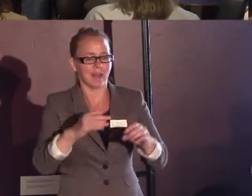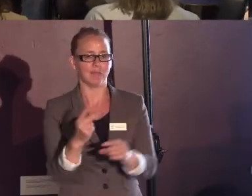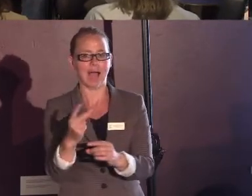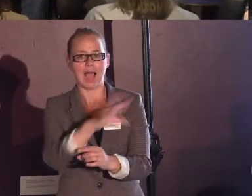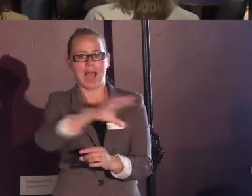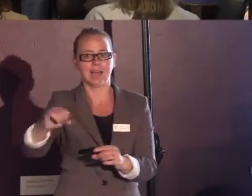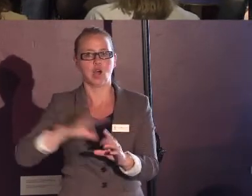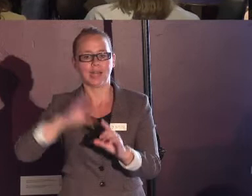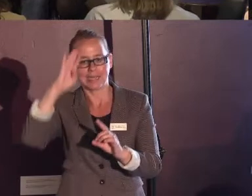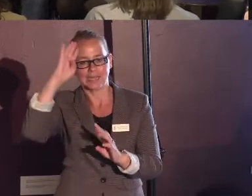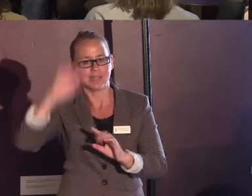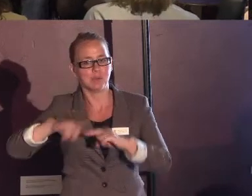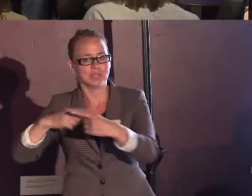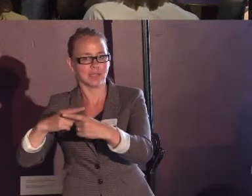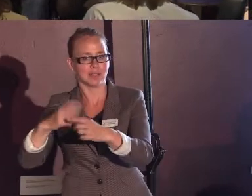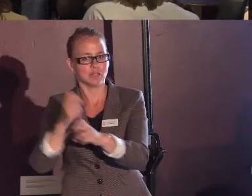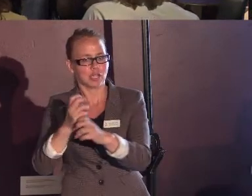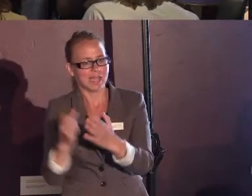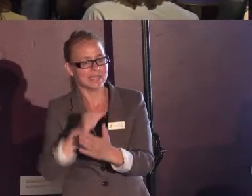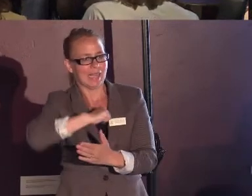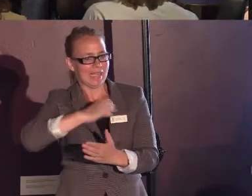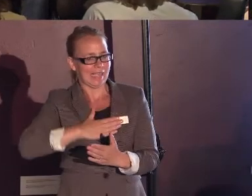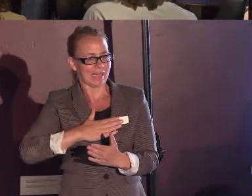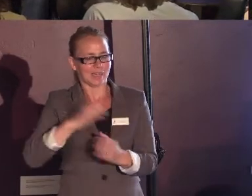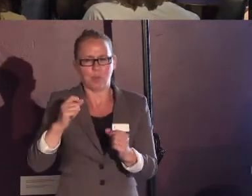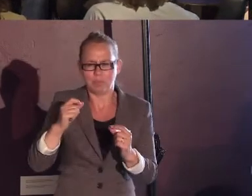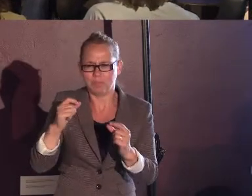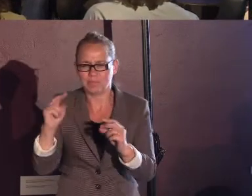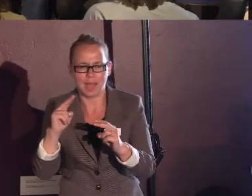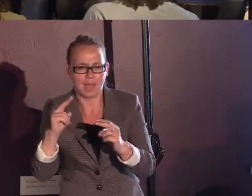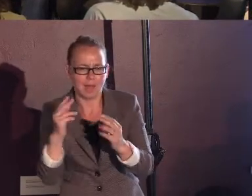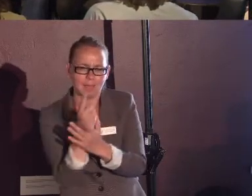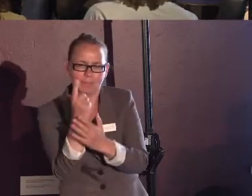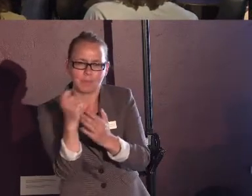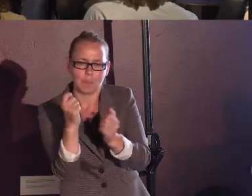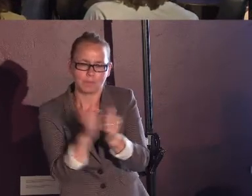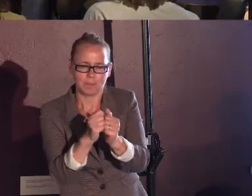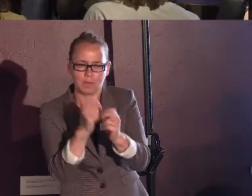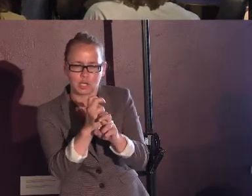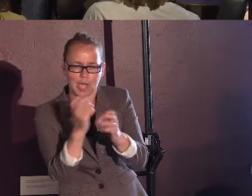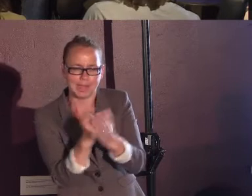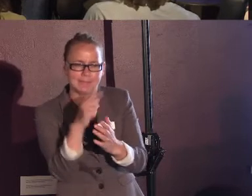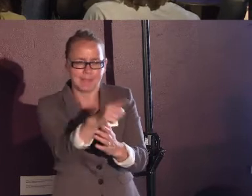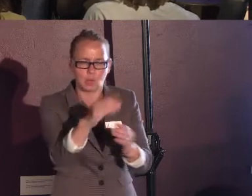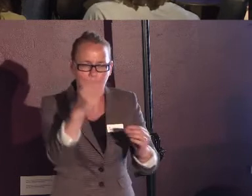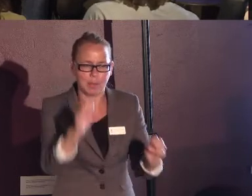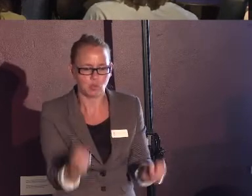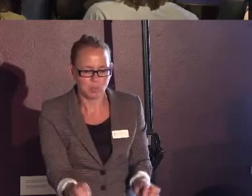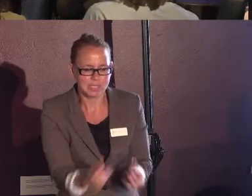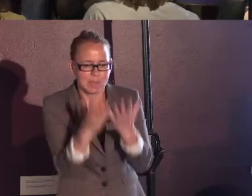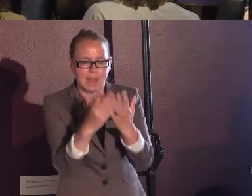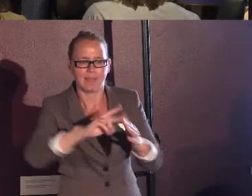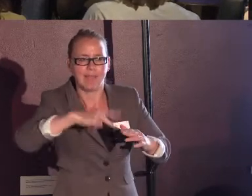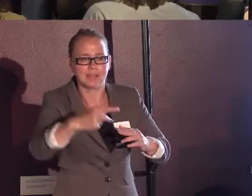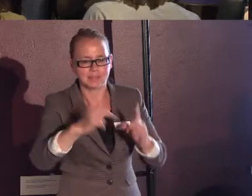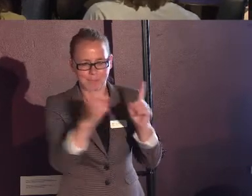kreativ process. Jag tror att hitta sin egen, liksom, när det blir glimmar till. När det liksom faller på plats. Och hitta det. För då kan man inspirera nästa människa.